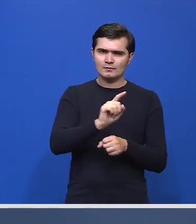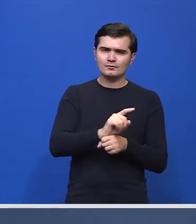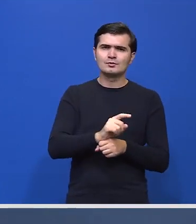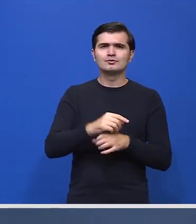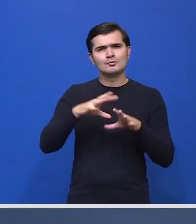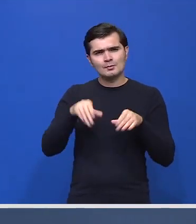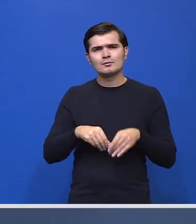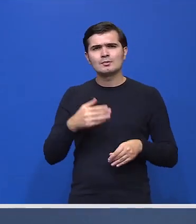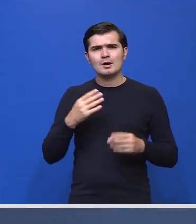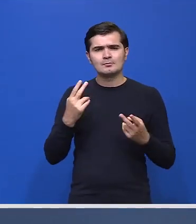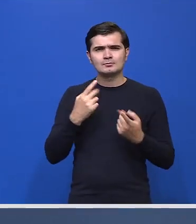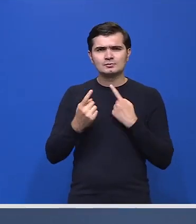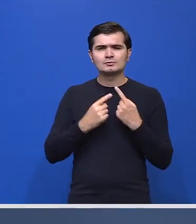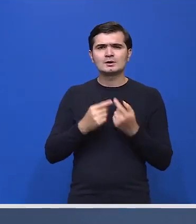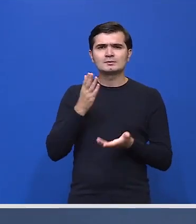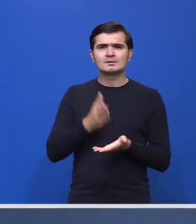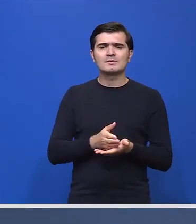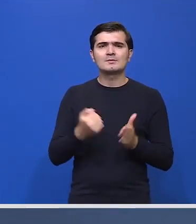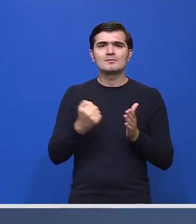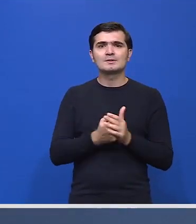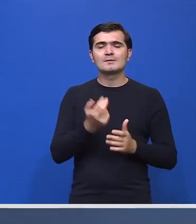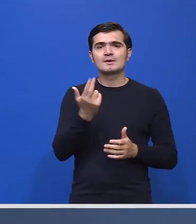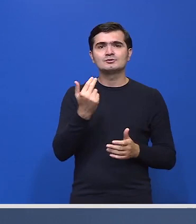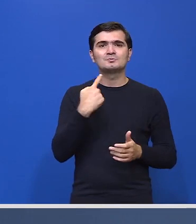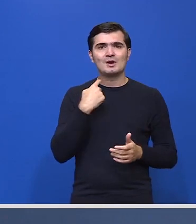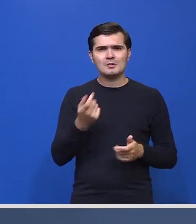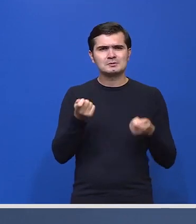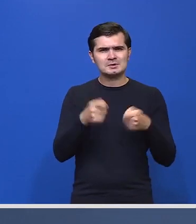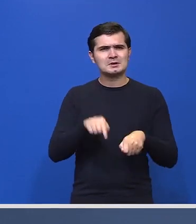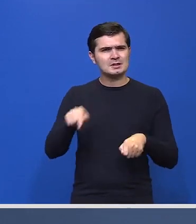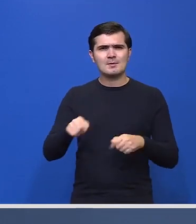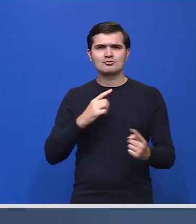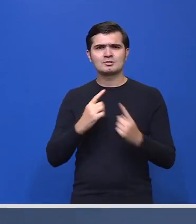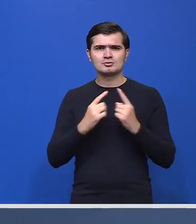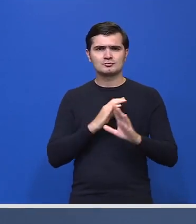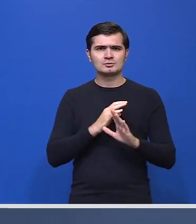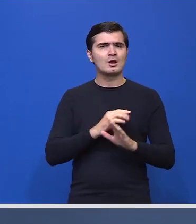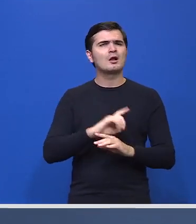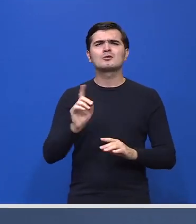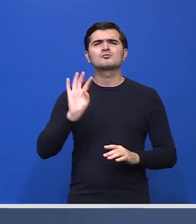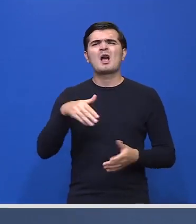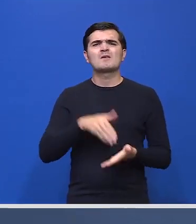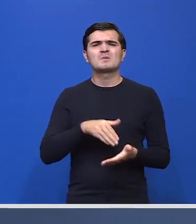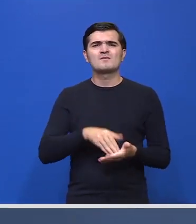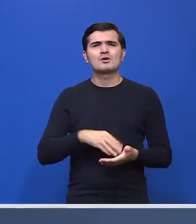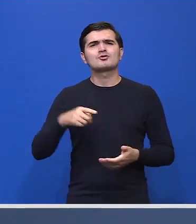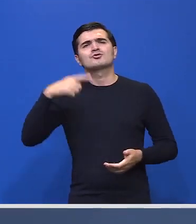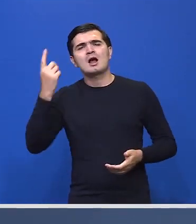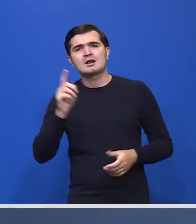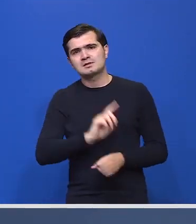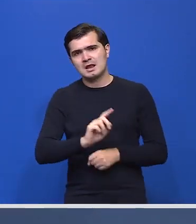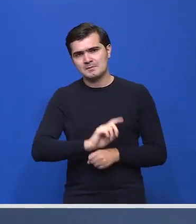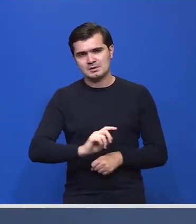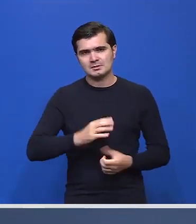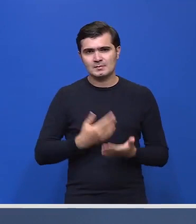un calendar până pe 15 august să închidem o serie de discuții tehnice, astfel încât să nu mai avem nevoie de alte elemente. Pentru